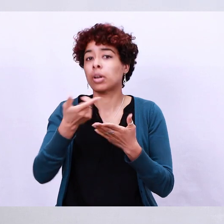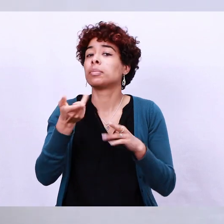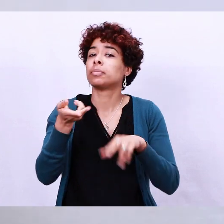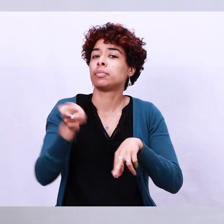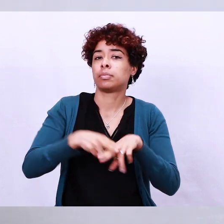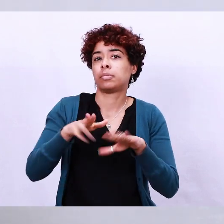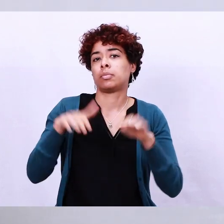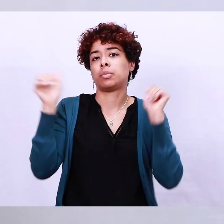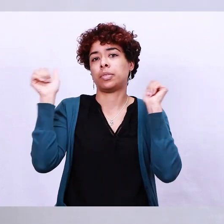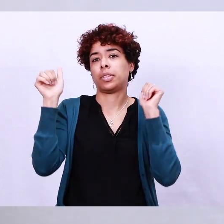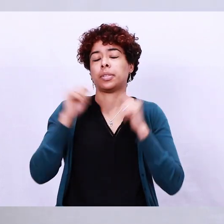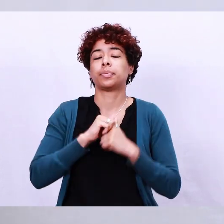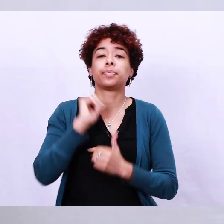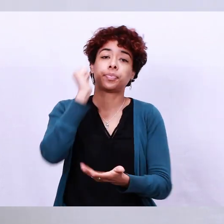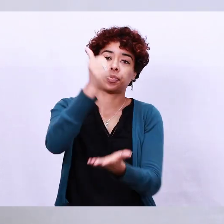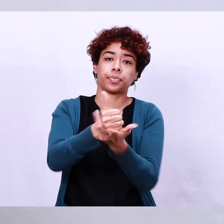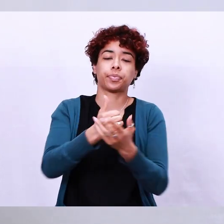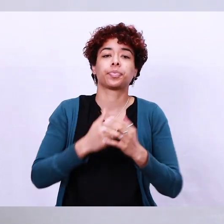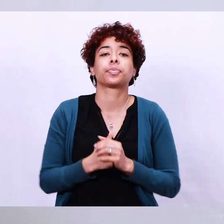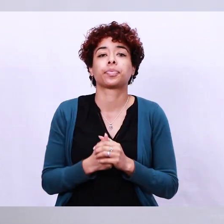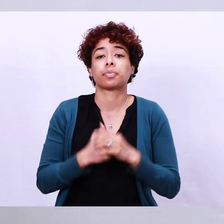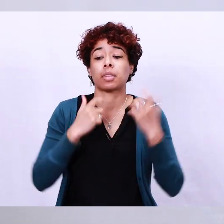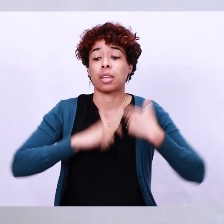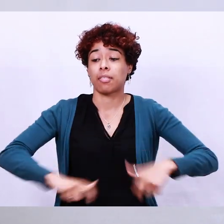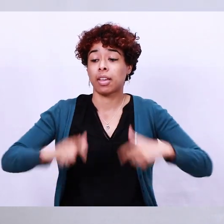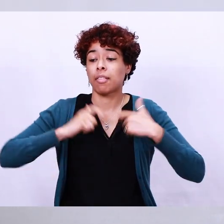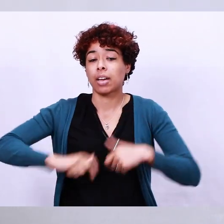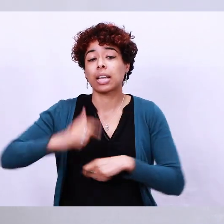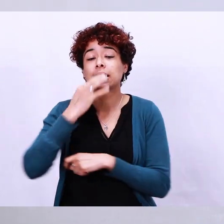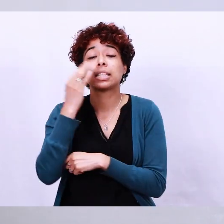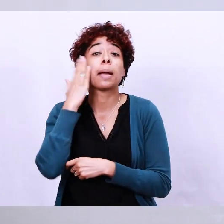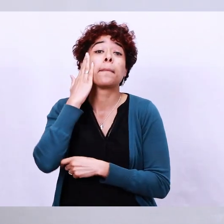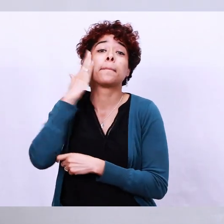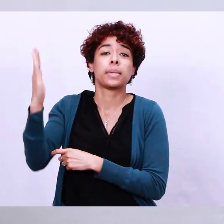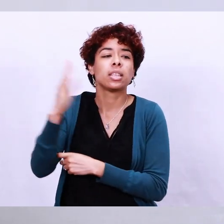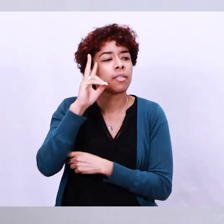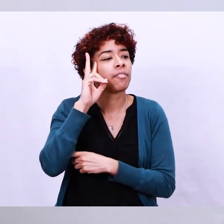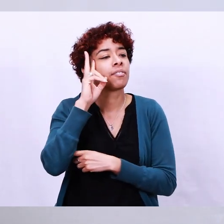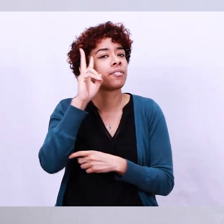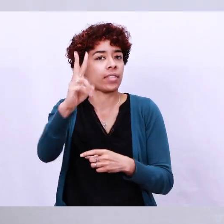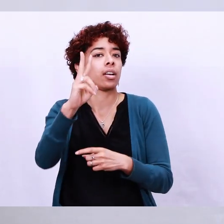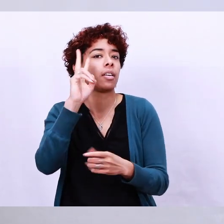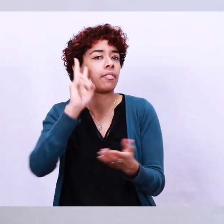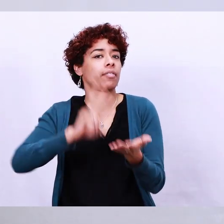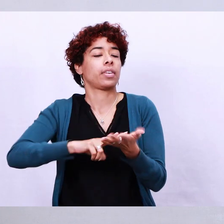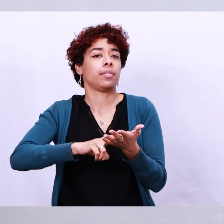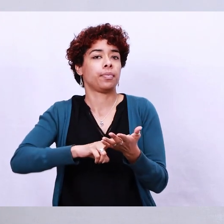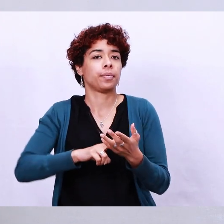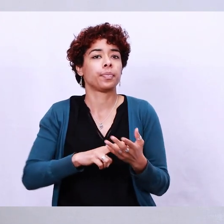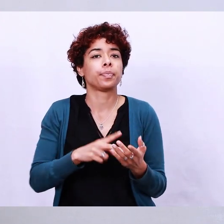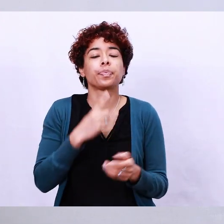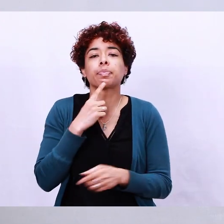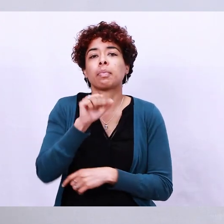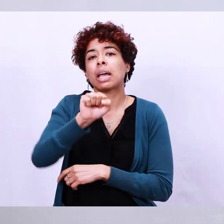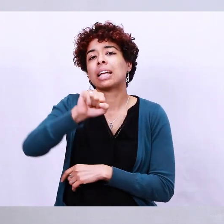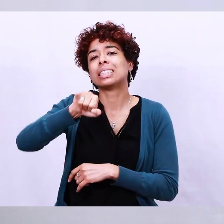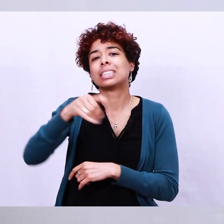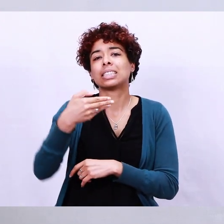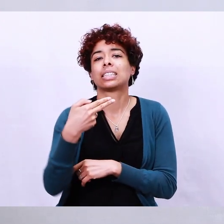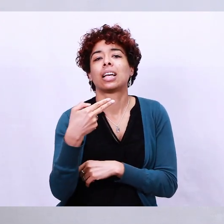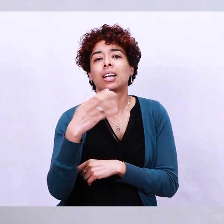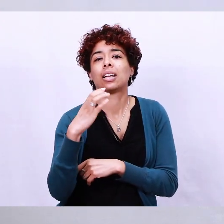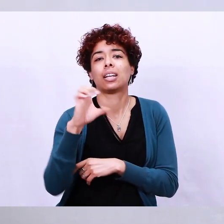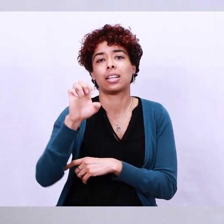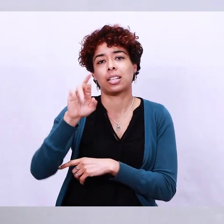Amen. On voit que Joseph va dire à ses frères, si vous êtes sincères. C'est quoi la sincérité ? La sincérité, c'est caractère de ce qui n'est